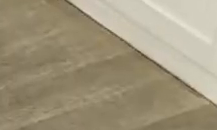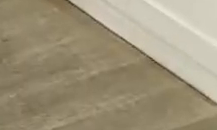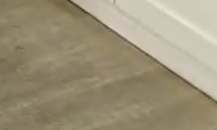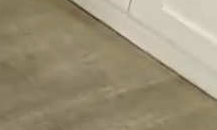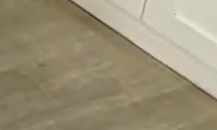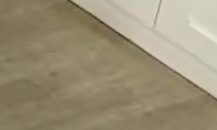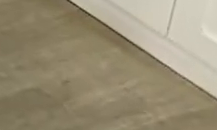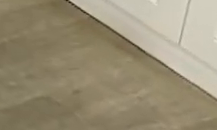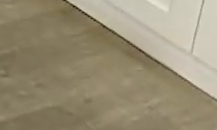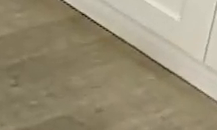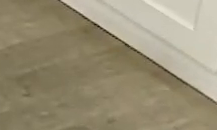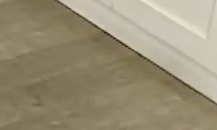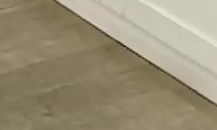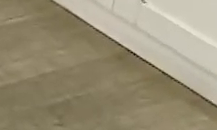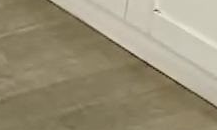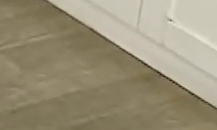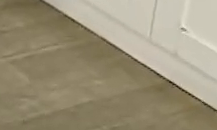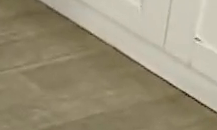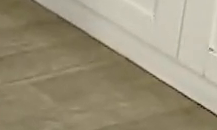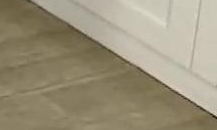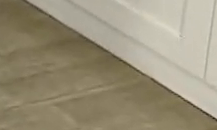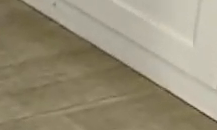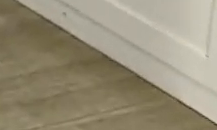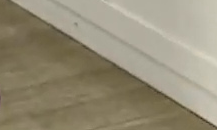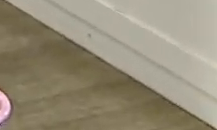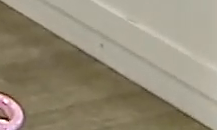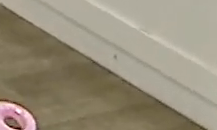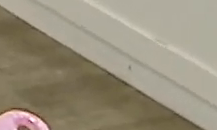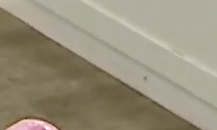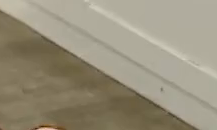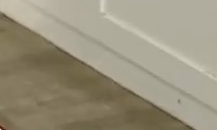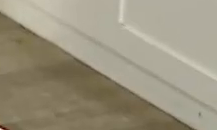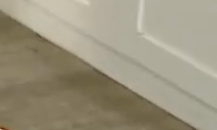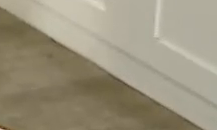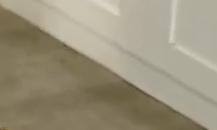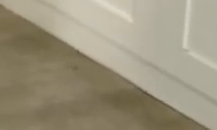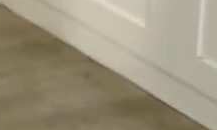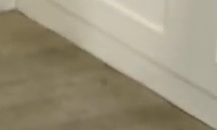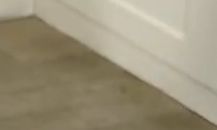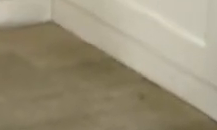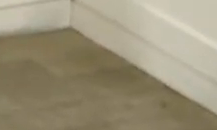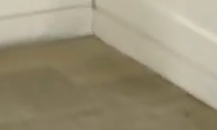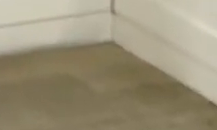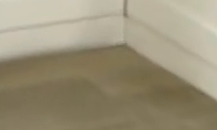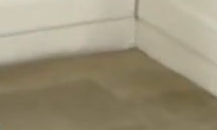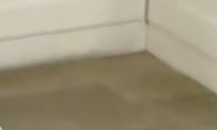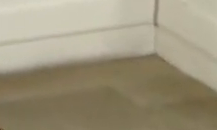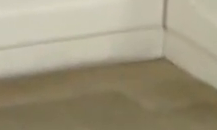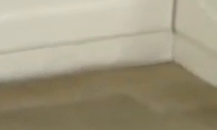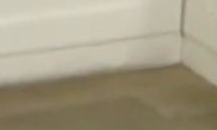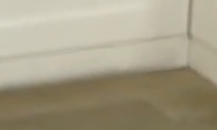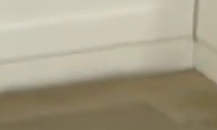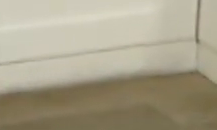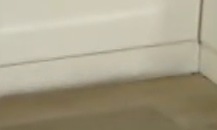Hani bu dikdörtgen kaba sığacak şekilde yaparsak burada Biz üç patlıcan kullanmıştık onlar altı patlıcan tercih